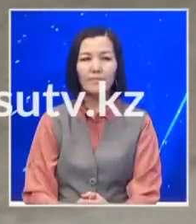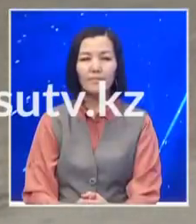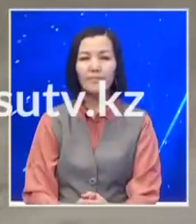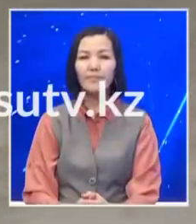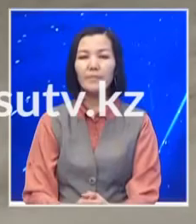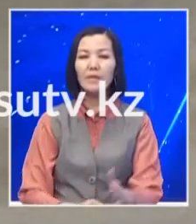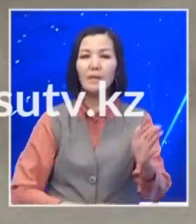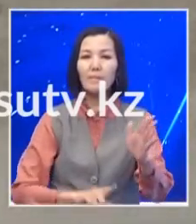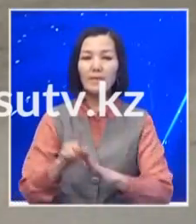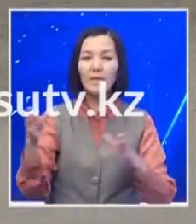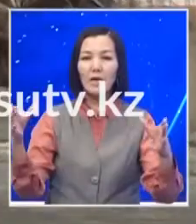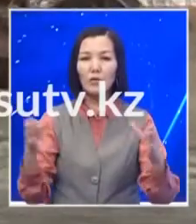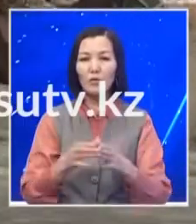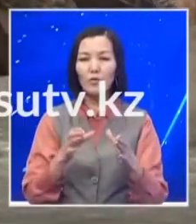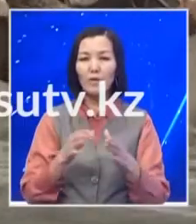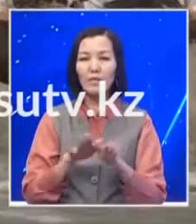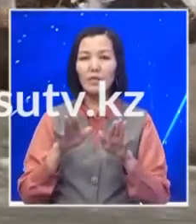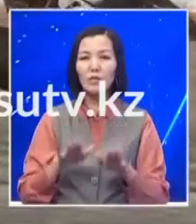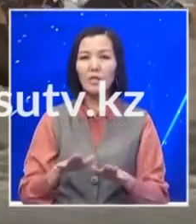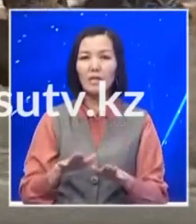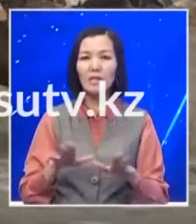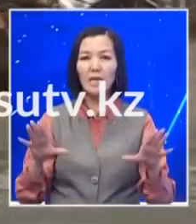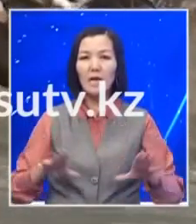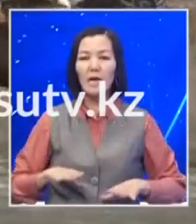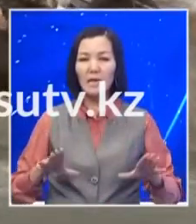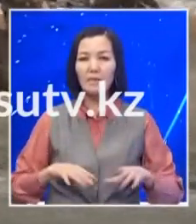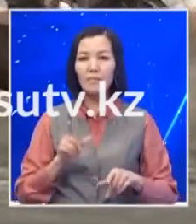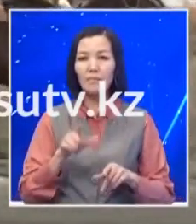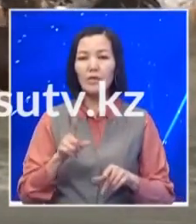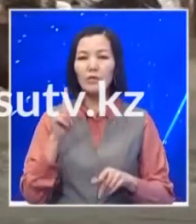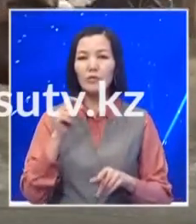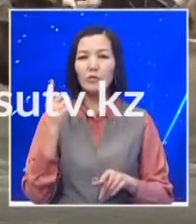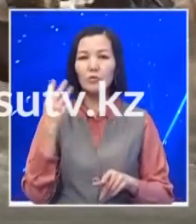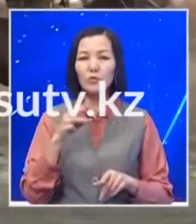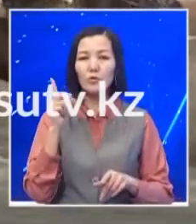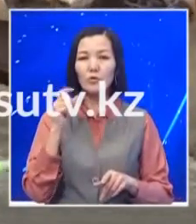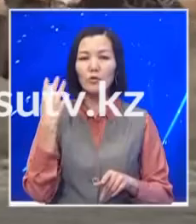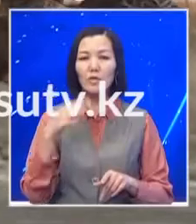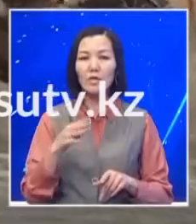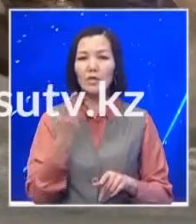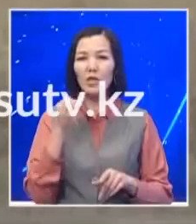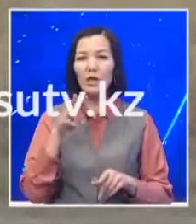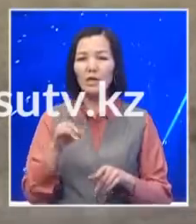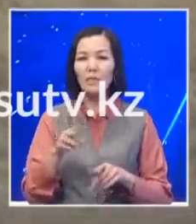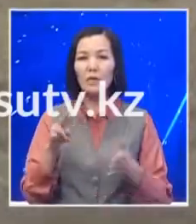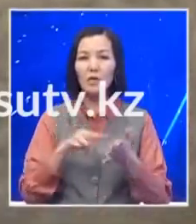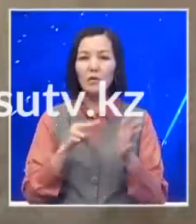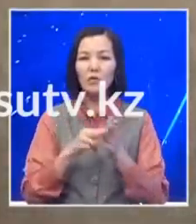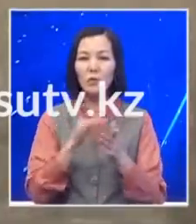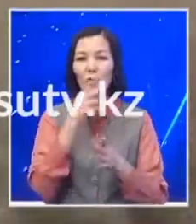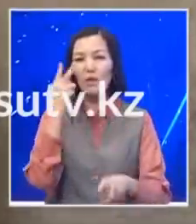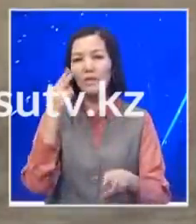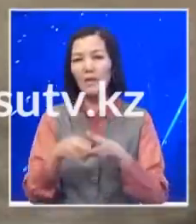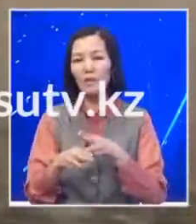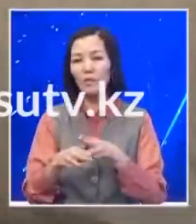Сапарға шыққан топ мүшелері жергілікті атбегілерден құралған. Олар күніне 130-140 шақырым жол жүріп, алға қойылған жоспарды уақытында